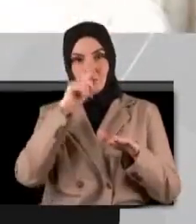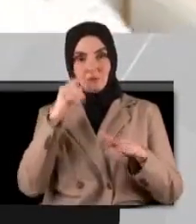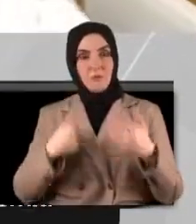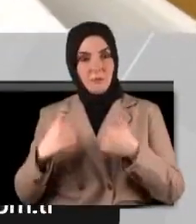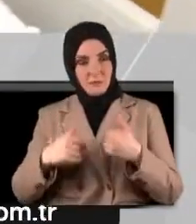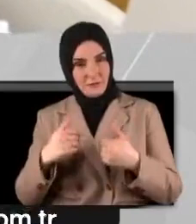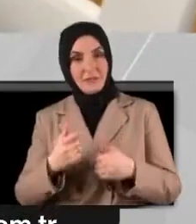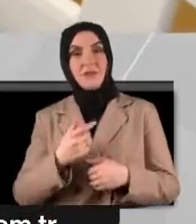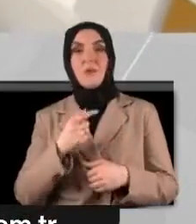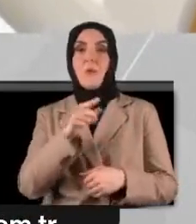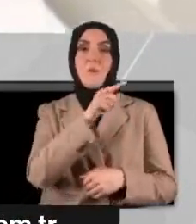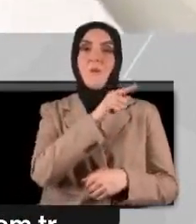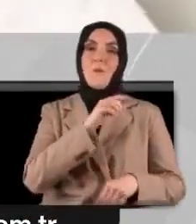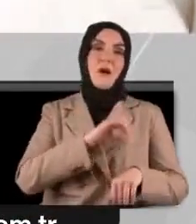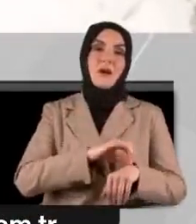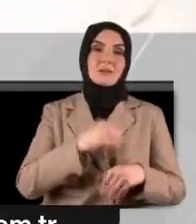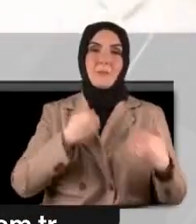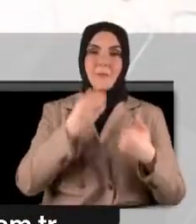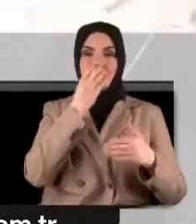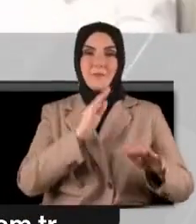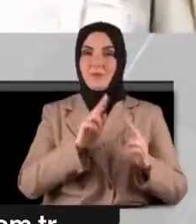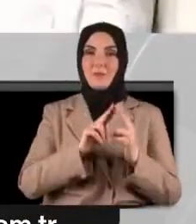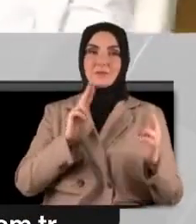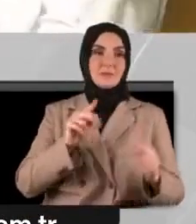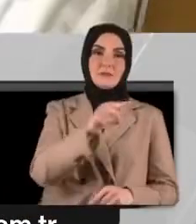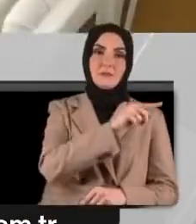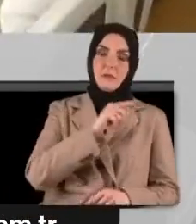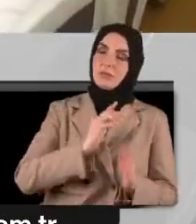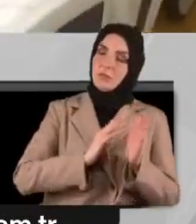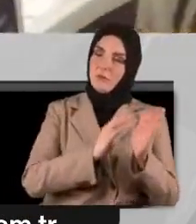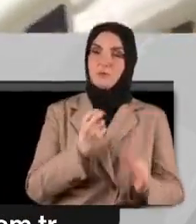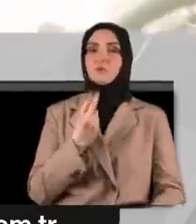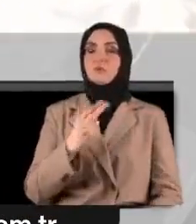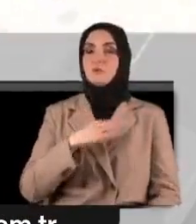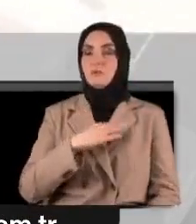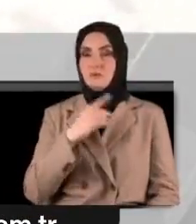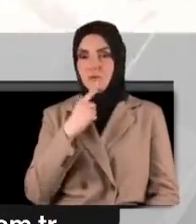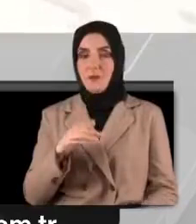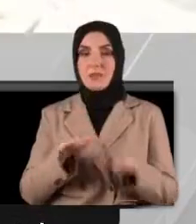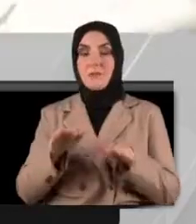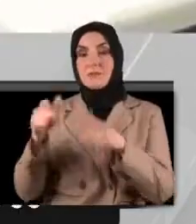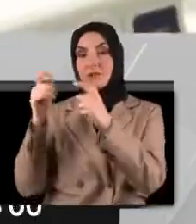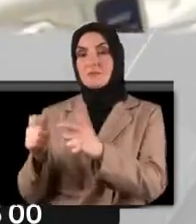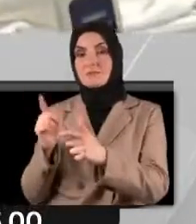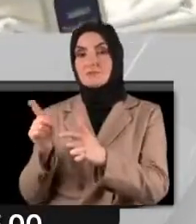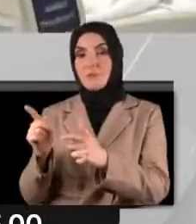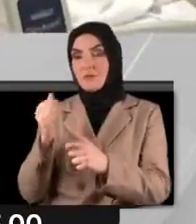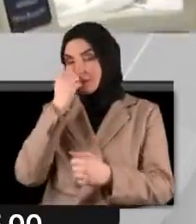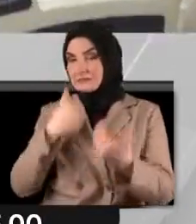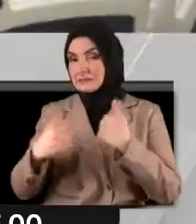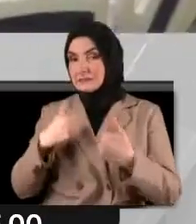aslında mağdur etmediğimizi ifade etmekte fayda var. Günden güne de deprem bölgesinden yine yaralılarımız da buraya geliyor. Hacı